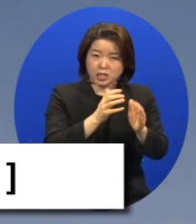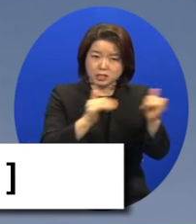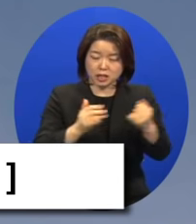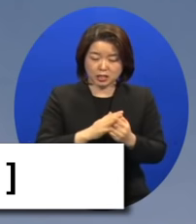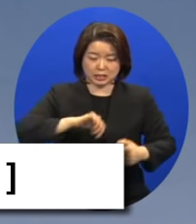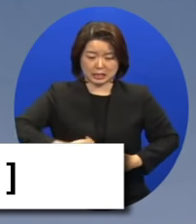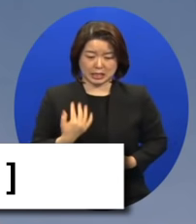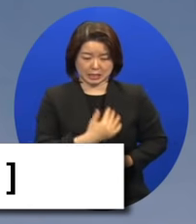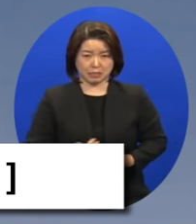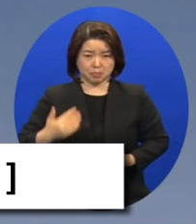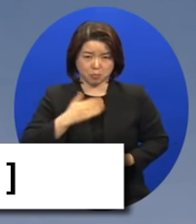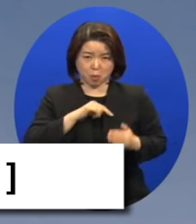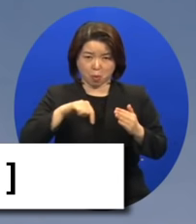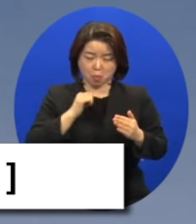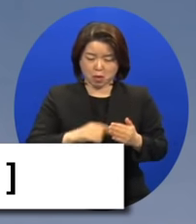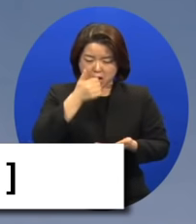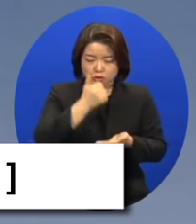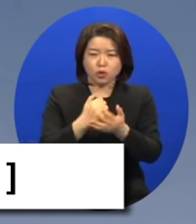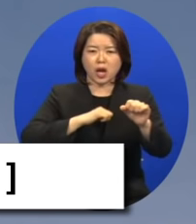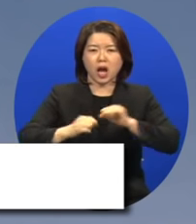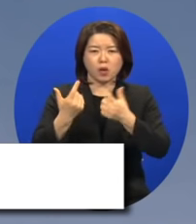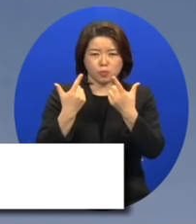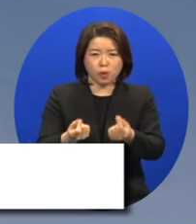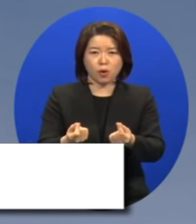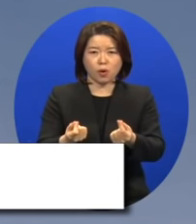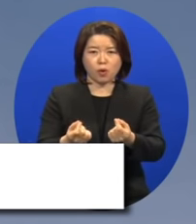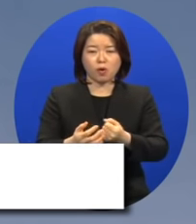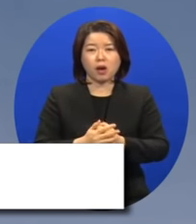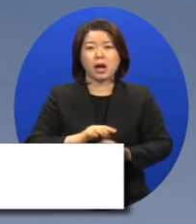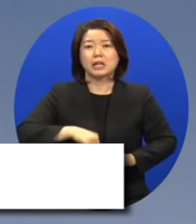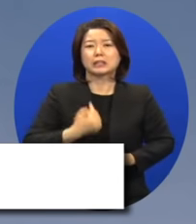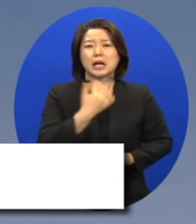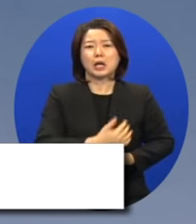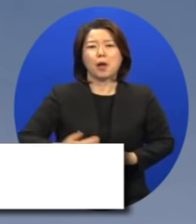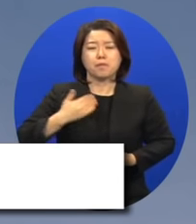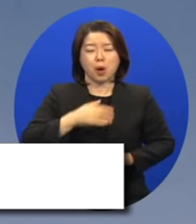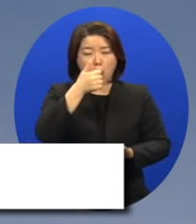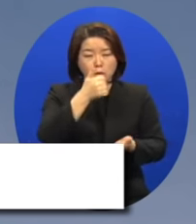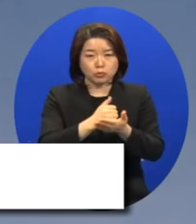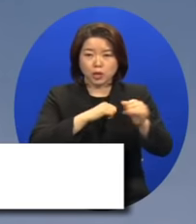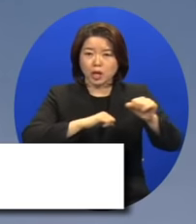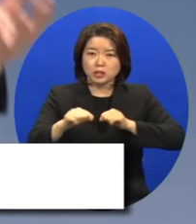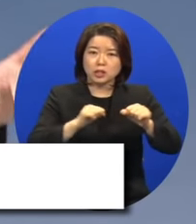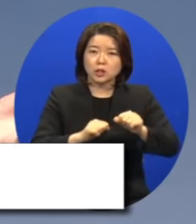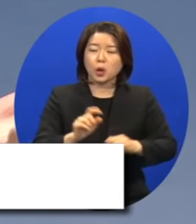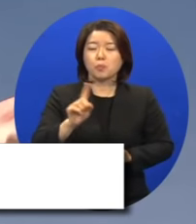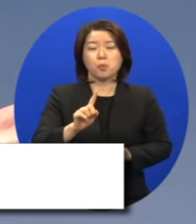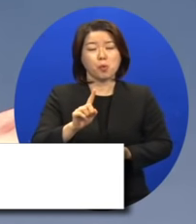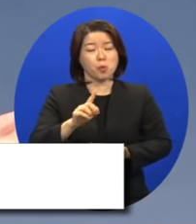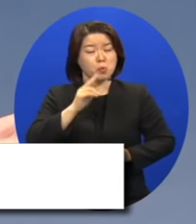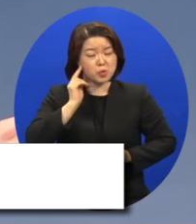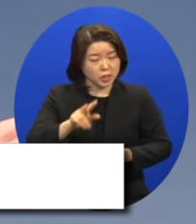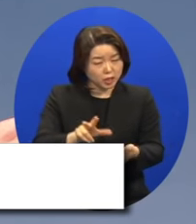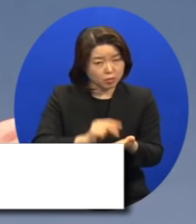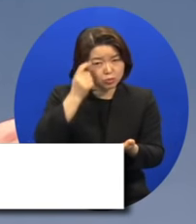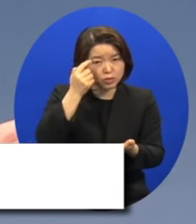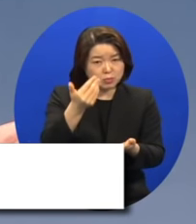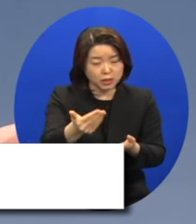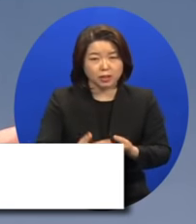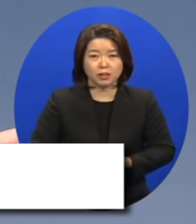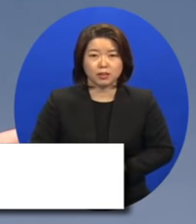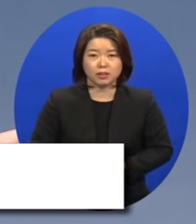저지르는사람은 자기몸에죄를짓는것입니다.하지만 자기몸에죄를짓는게뭐가그렇게심각한일인가요